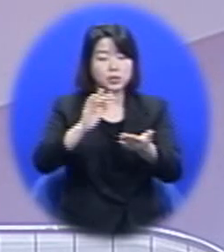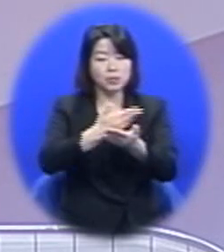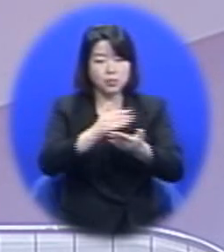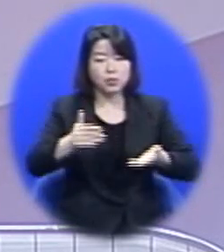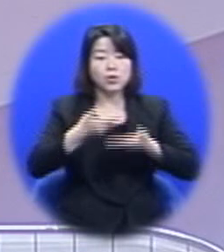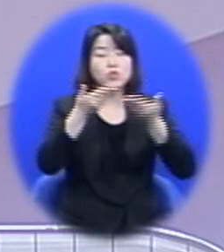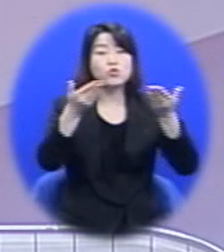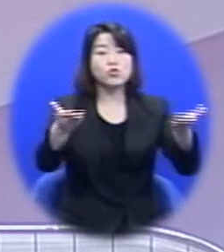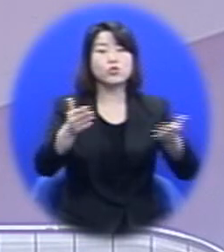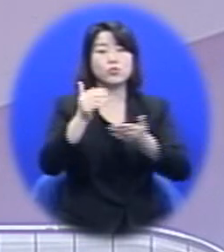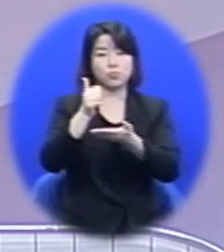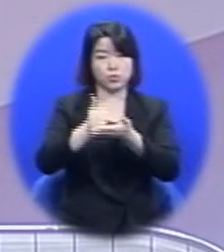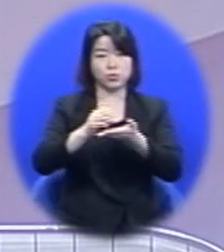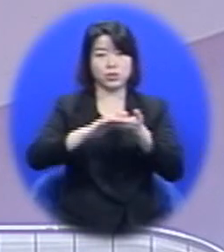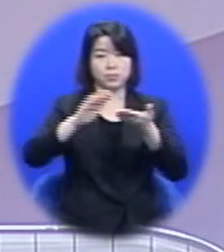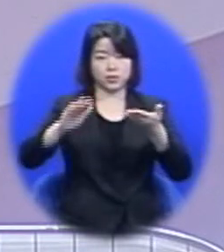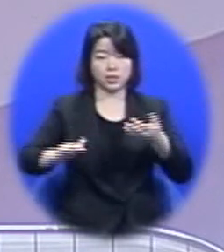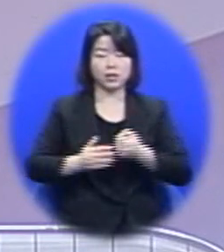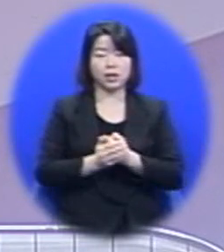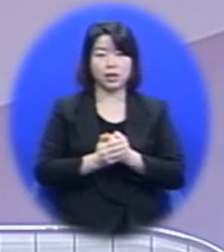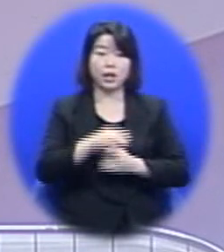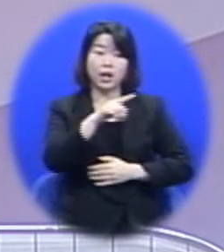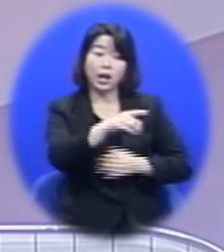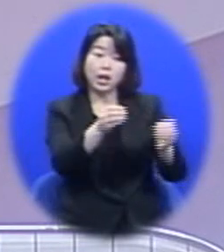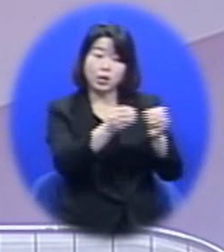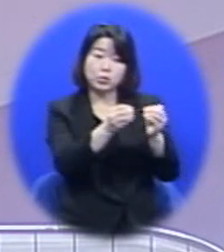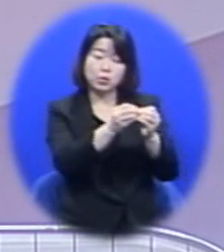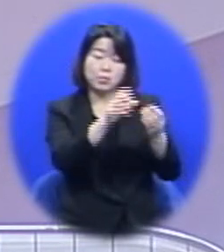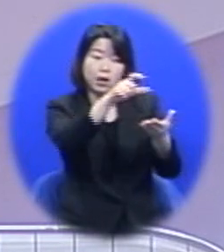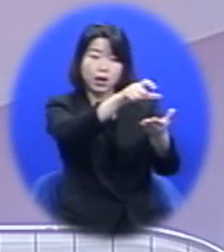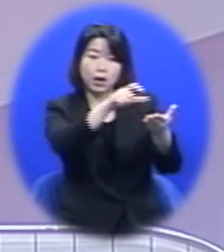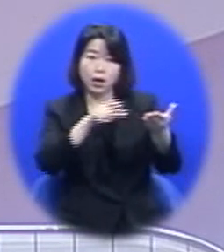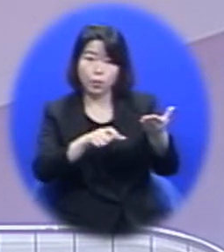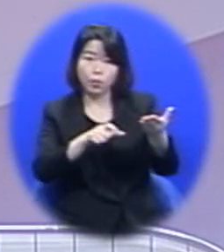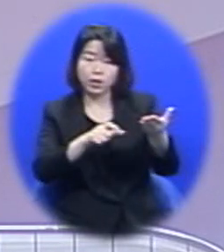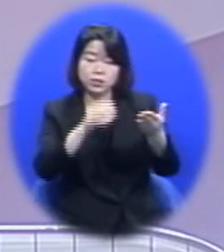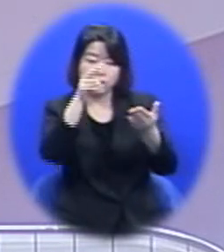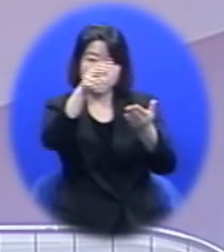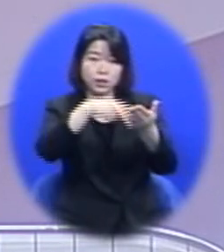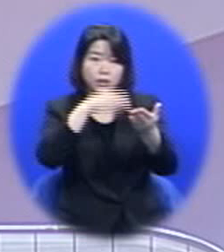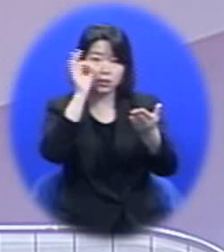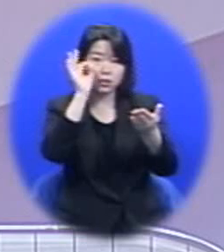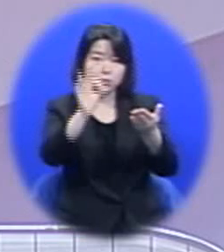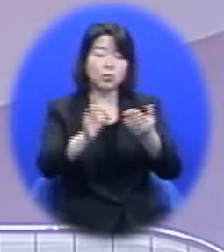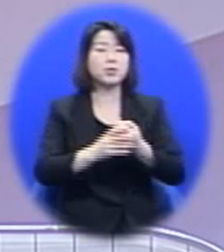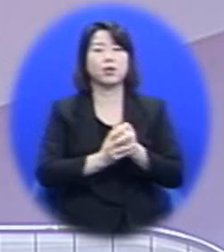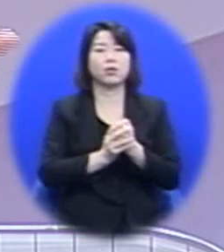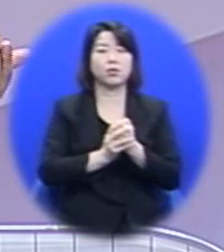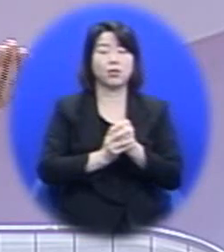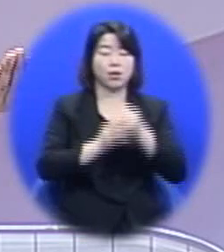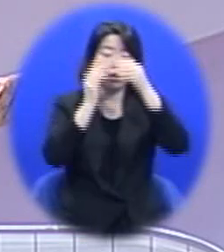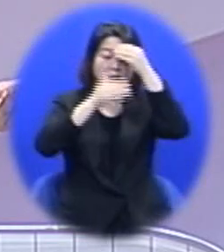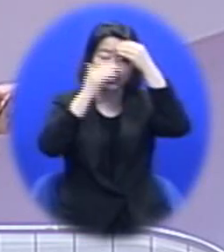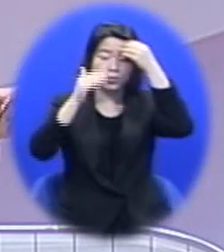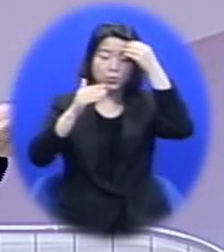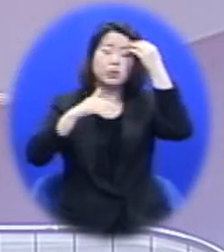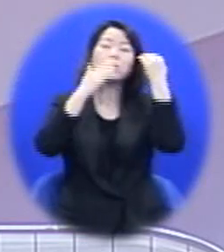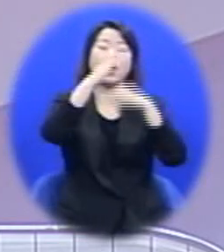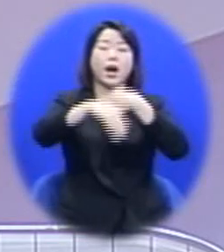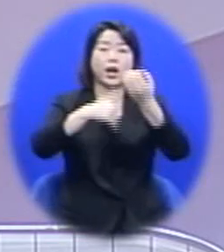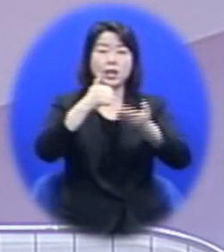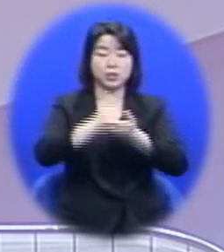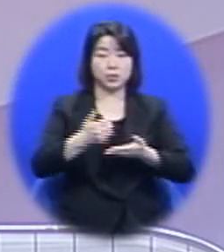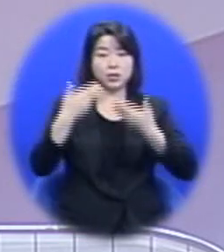분이십니다. 그냥 요 구절만 따서 읽으면 뭐 성도들이 하나님께 드리는